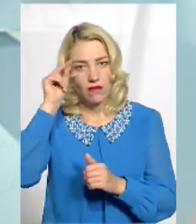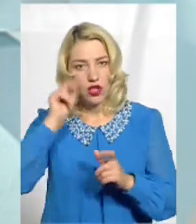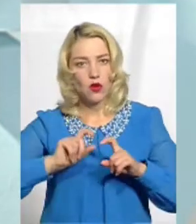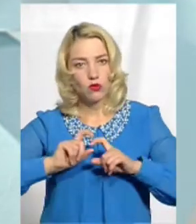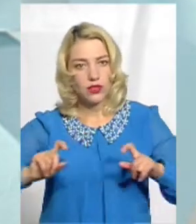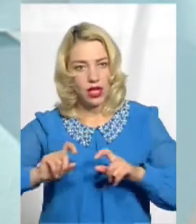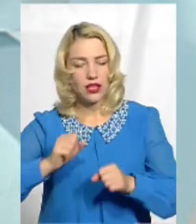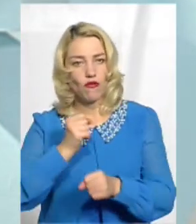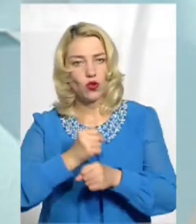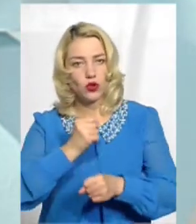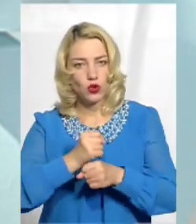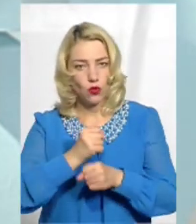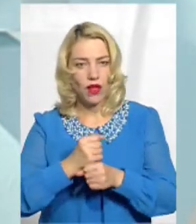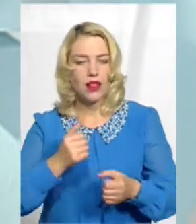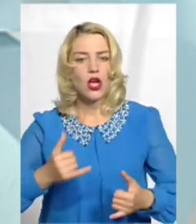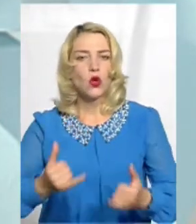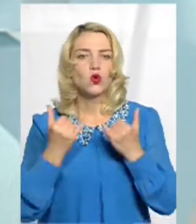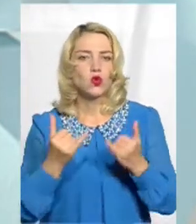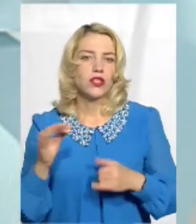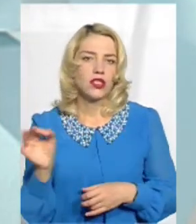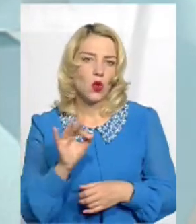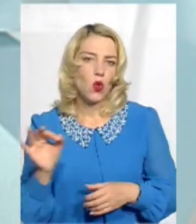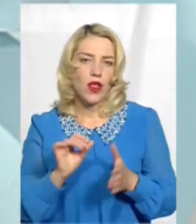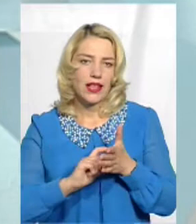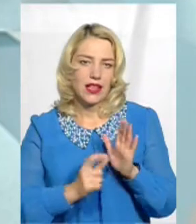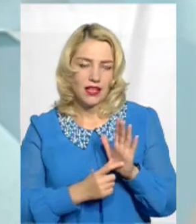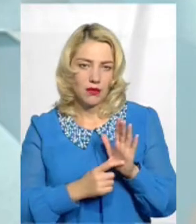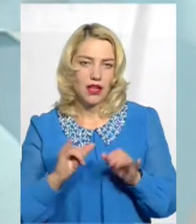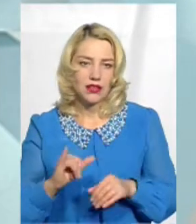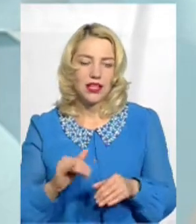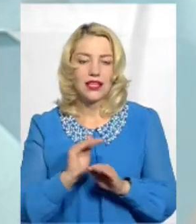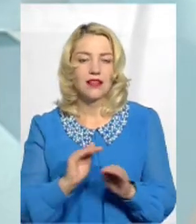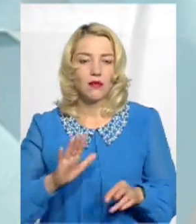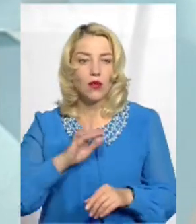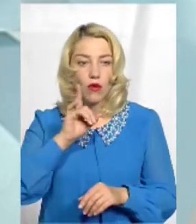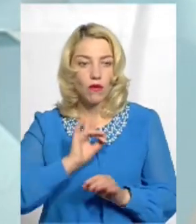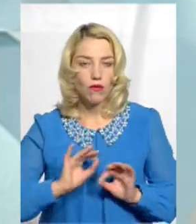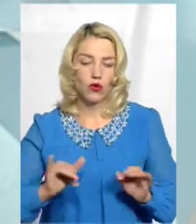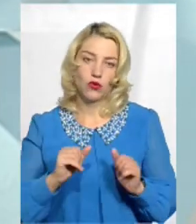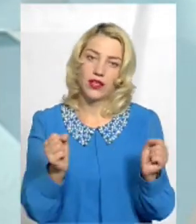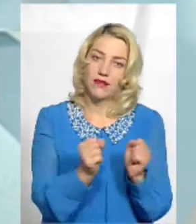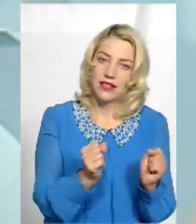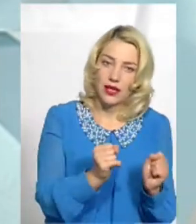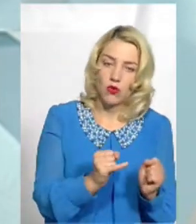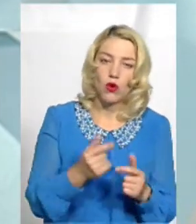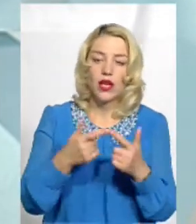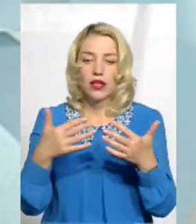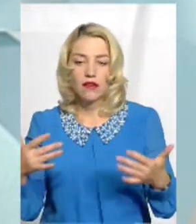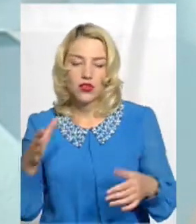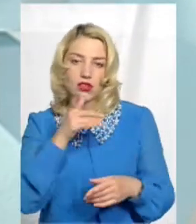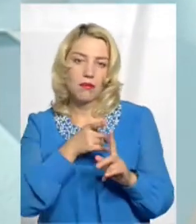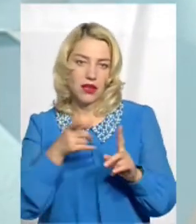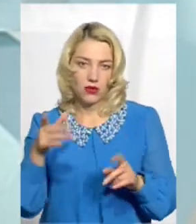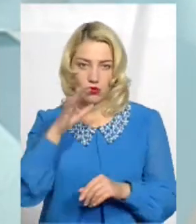функціонували, скажімо, сучасні туалетні кімнати, і дітям було комфортно як взимку, так і в інші періоди